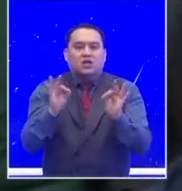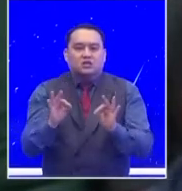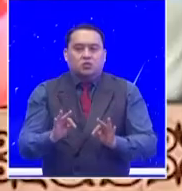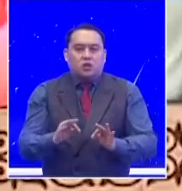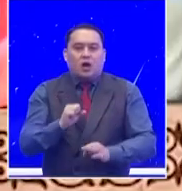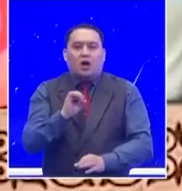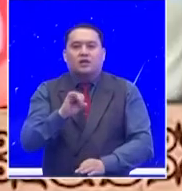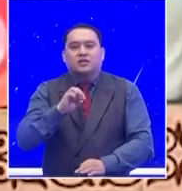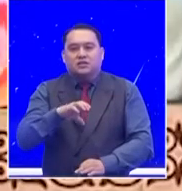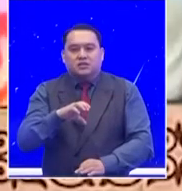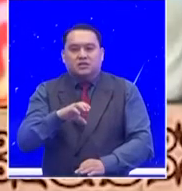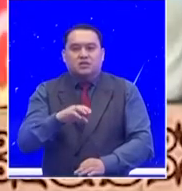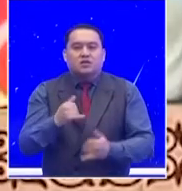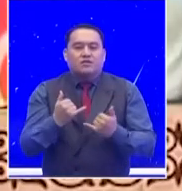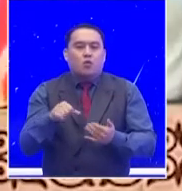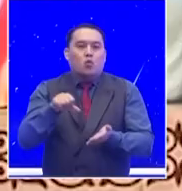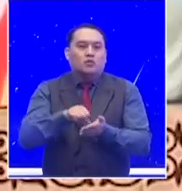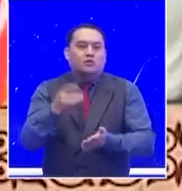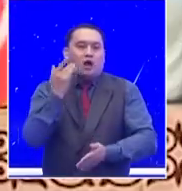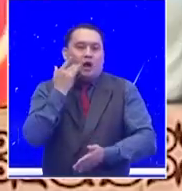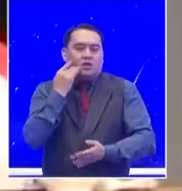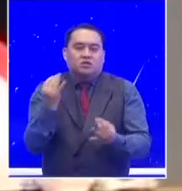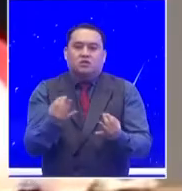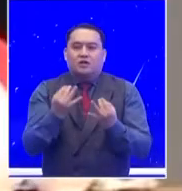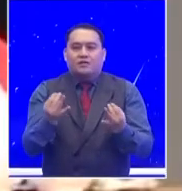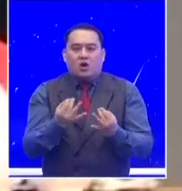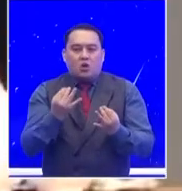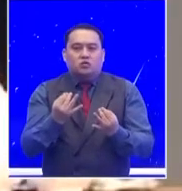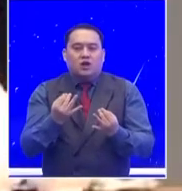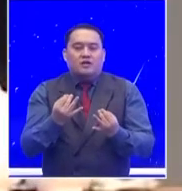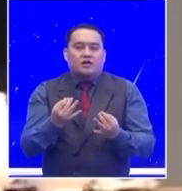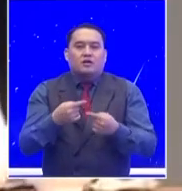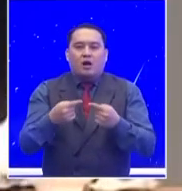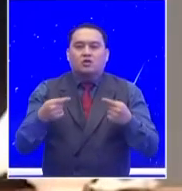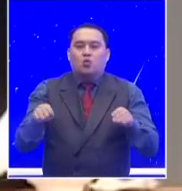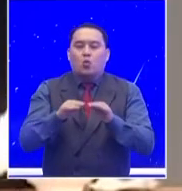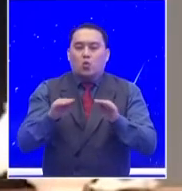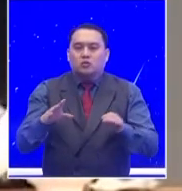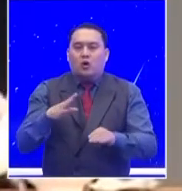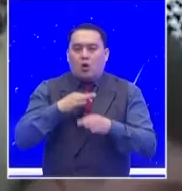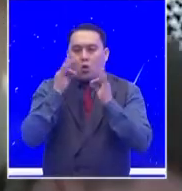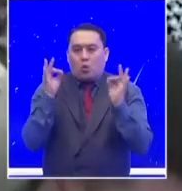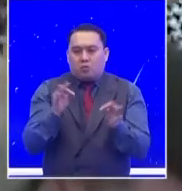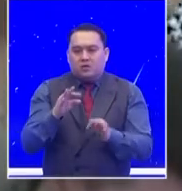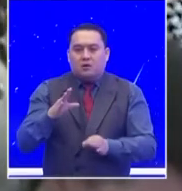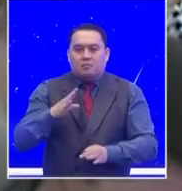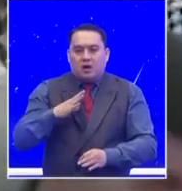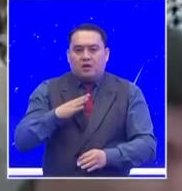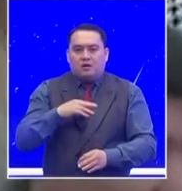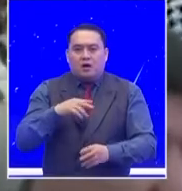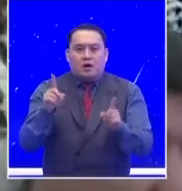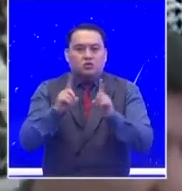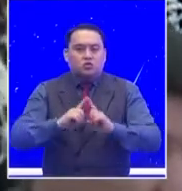айтыс. Словесные дуэли с его участием всегда были интригующими. На айтысах различных уровней опытный акын Айтакын